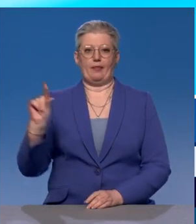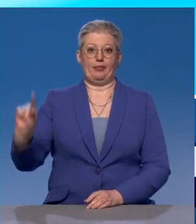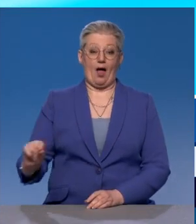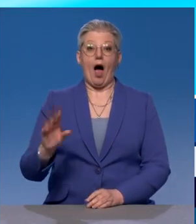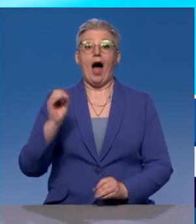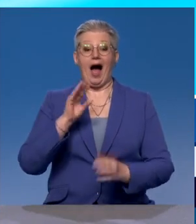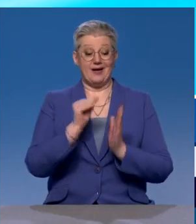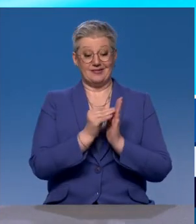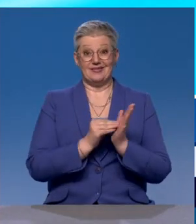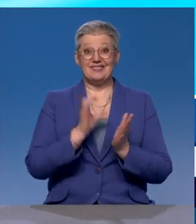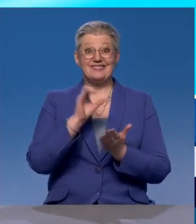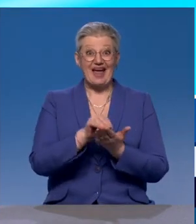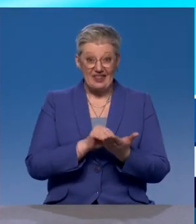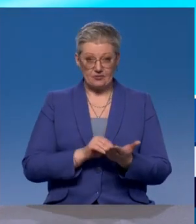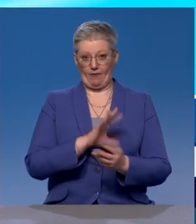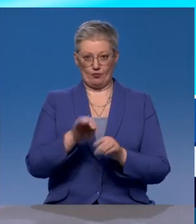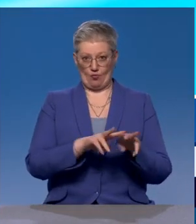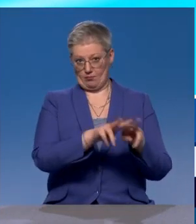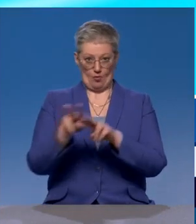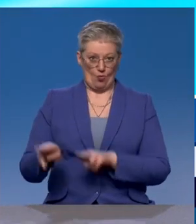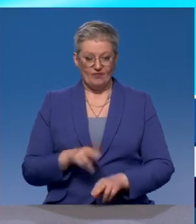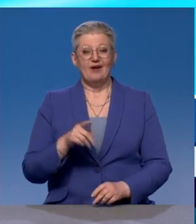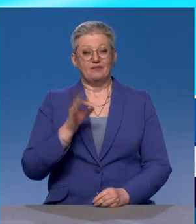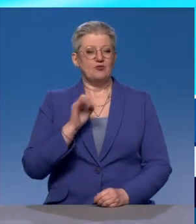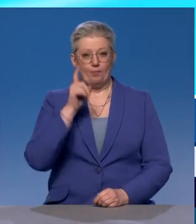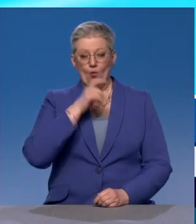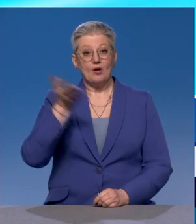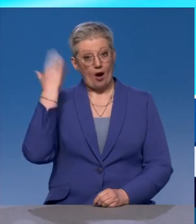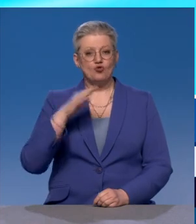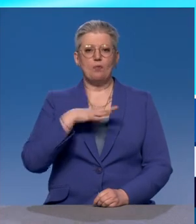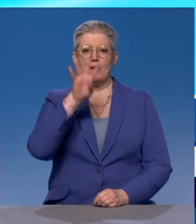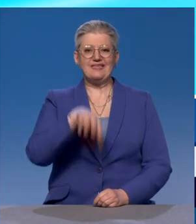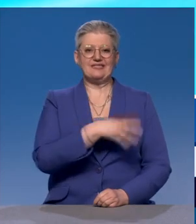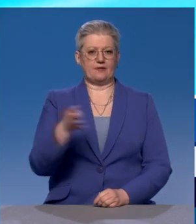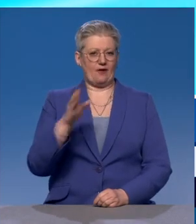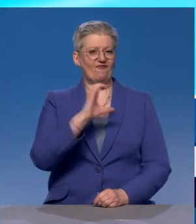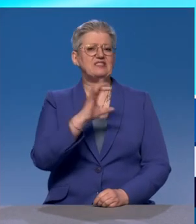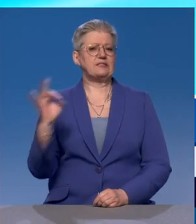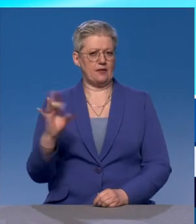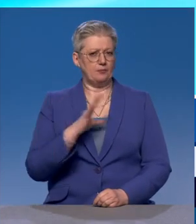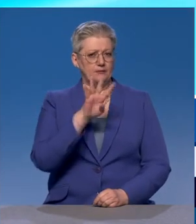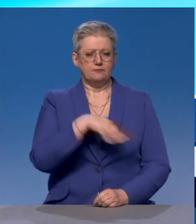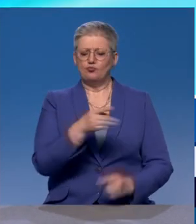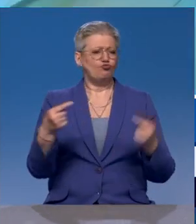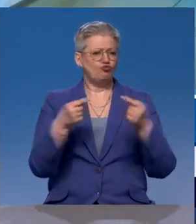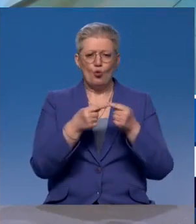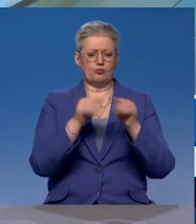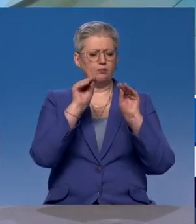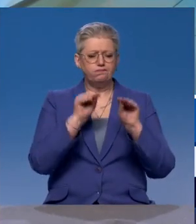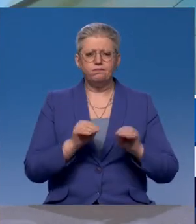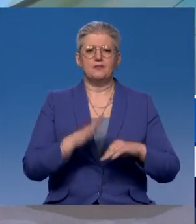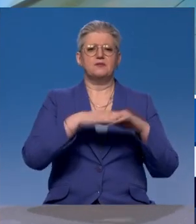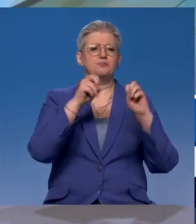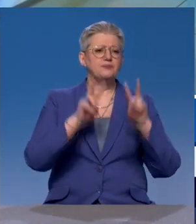Ну, во-первых, конечно, очень плохо. Раньше у нас в советское время была тарифная сетка. К ней надо вернуться. Там было все четко прописано. Какие специальности,